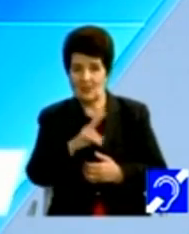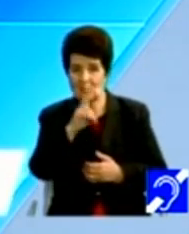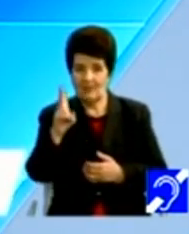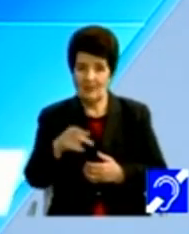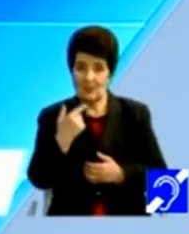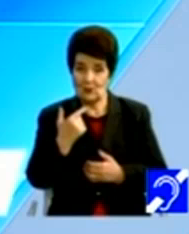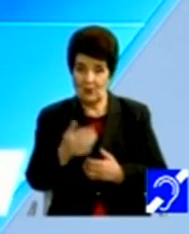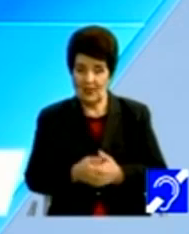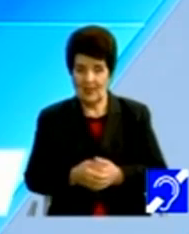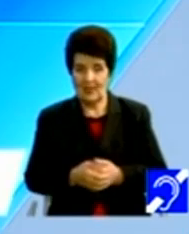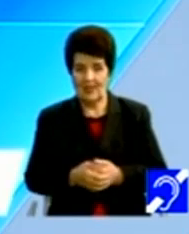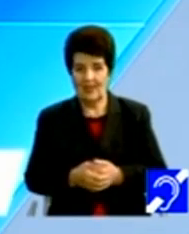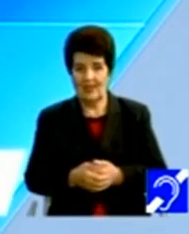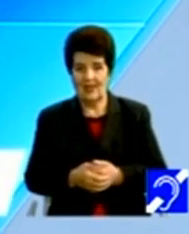că